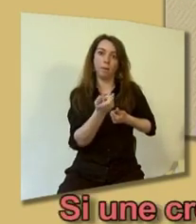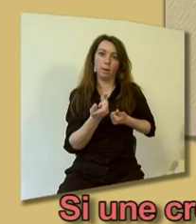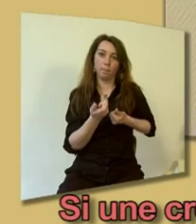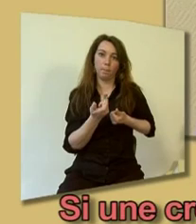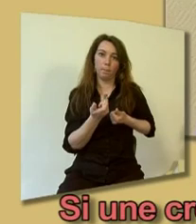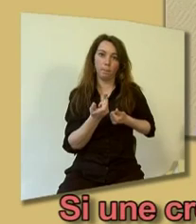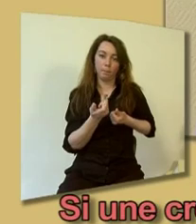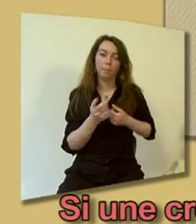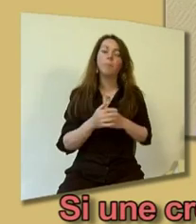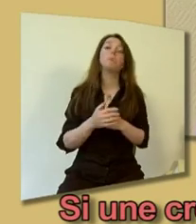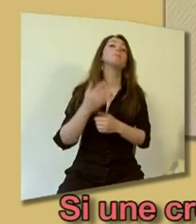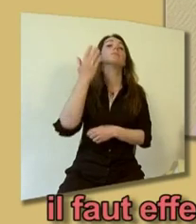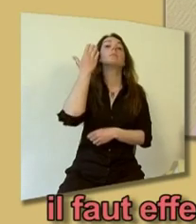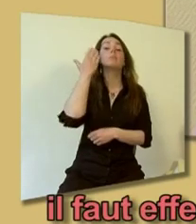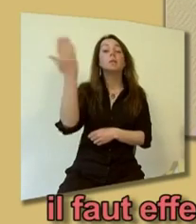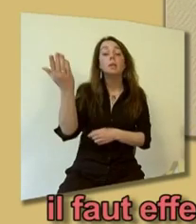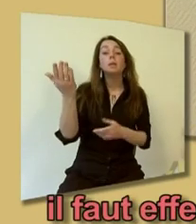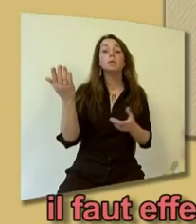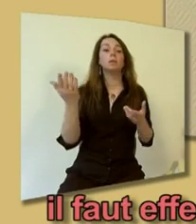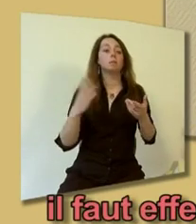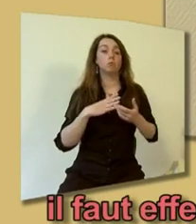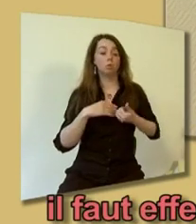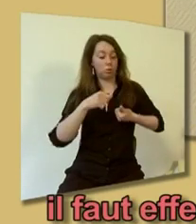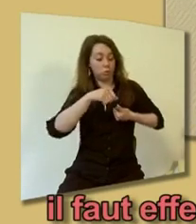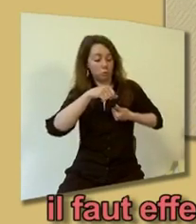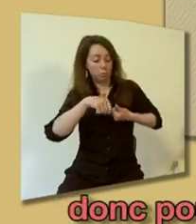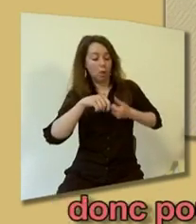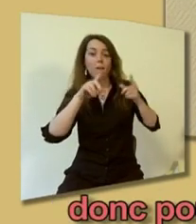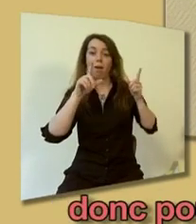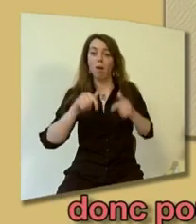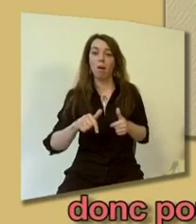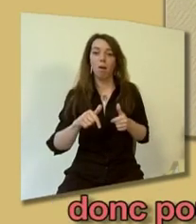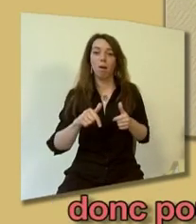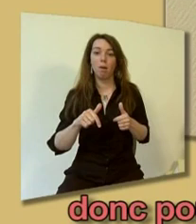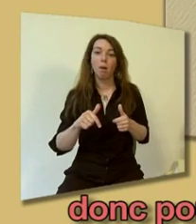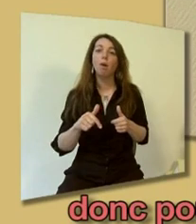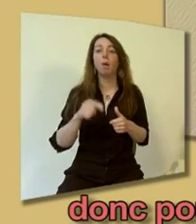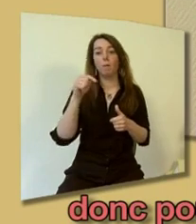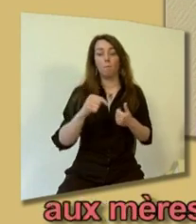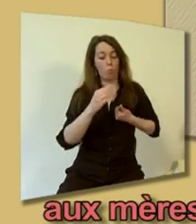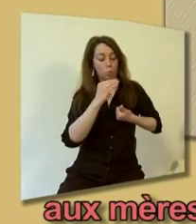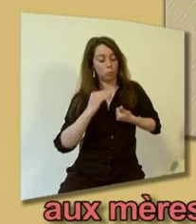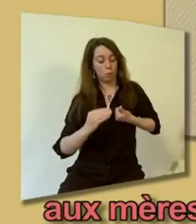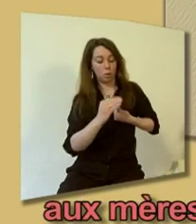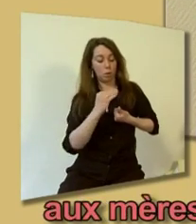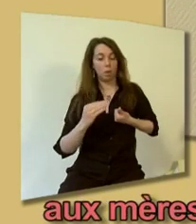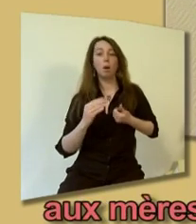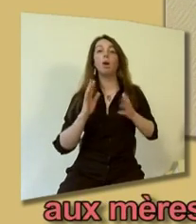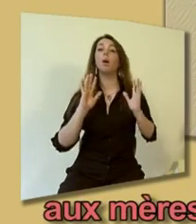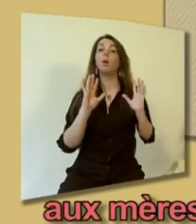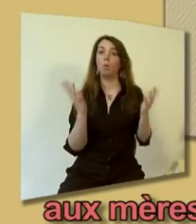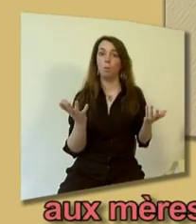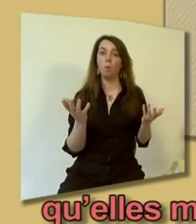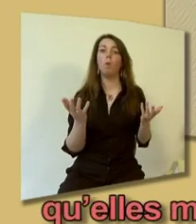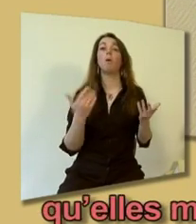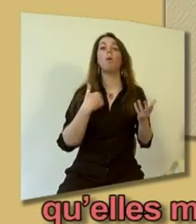Et sinon, si une crevasse est apparue, il faut effectivement la soigner. Et donc pour cela,